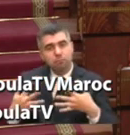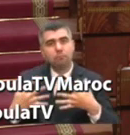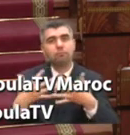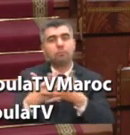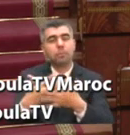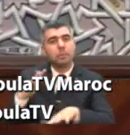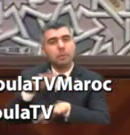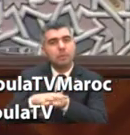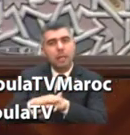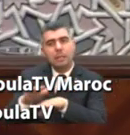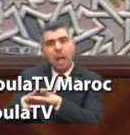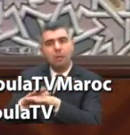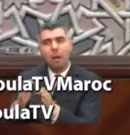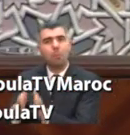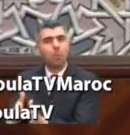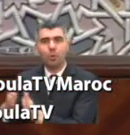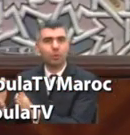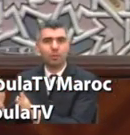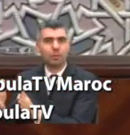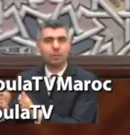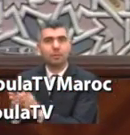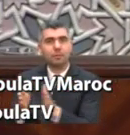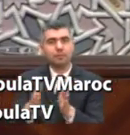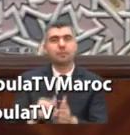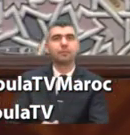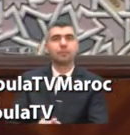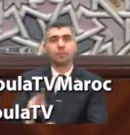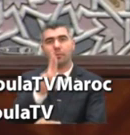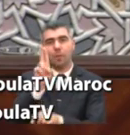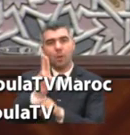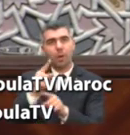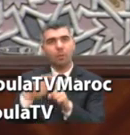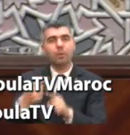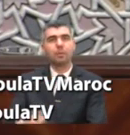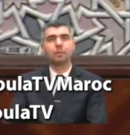ونبعدوا على السياسة. شكرا سيد النائب. هل من تعقيب إضافي؟